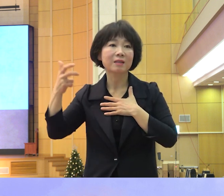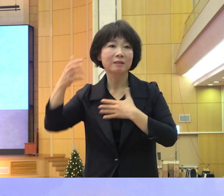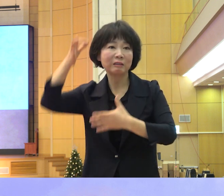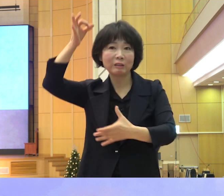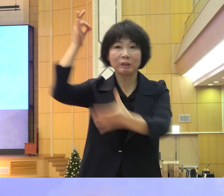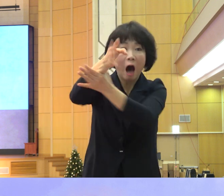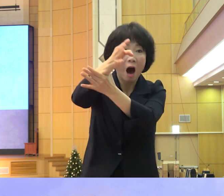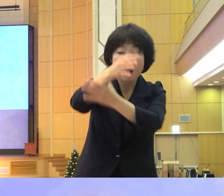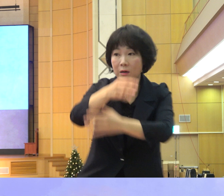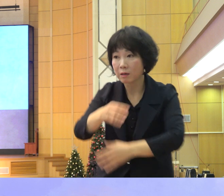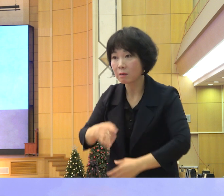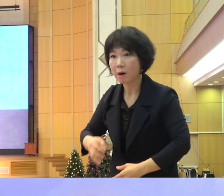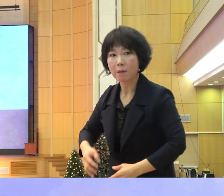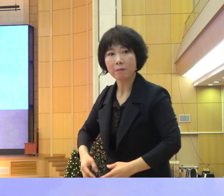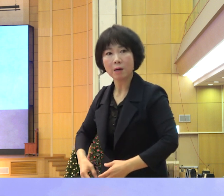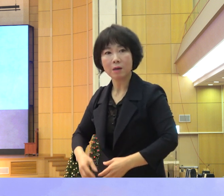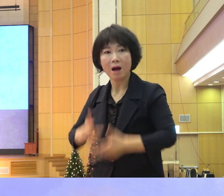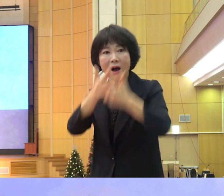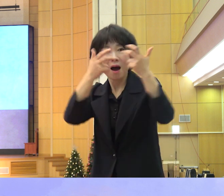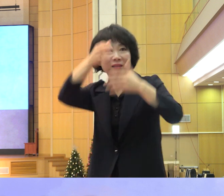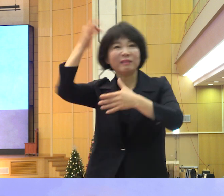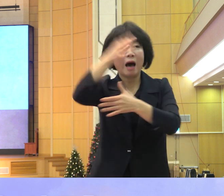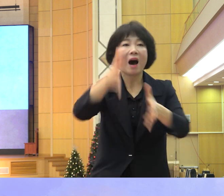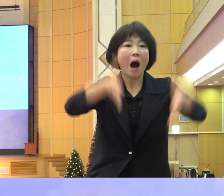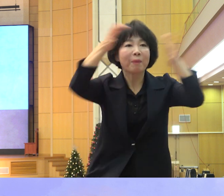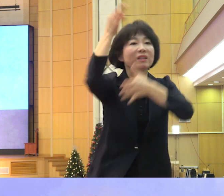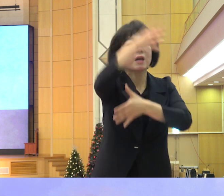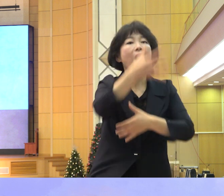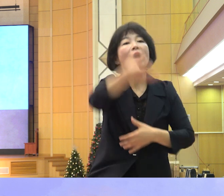아파트 한 채 사가지고 갔다니까.